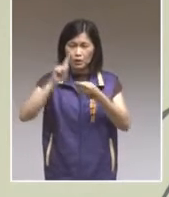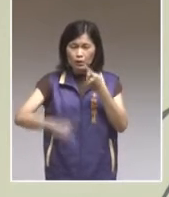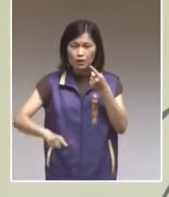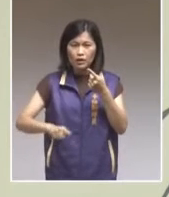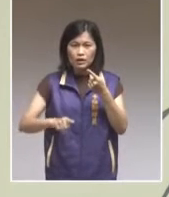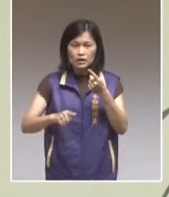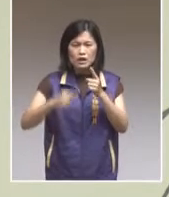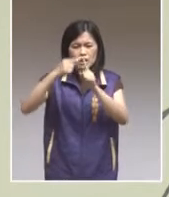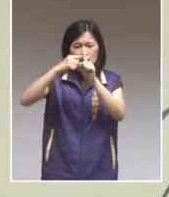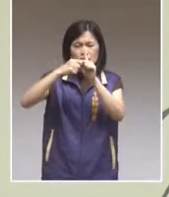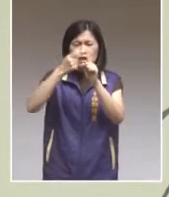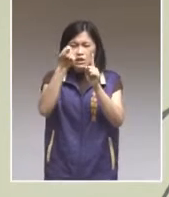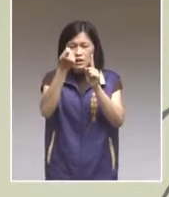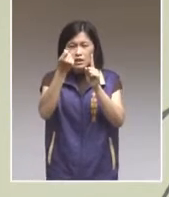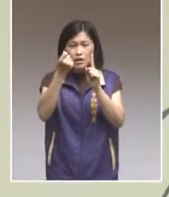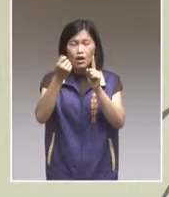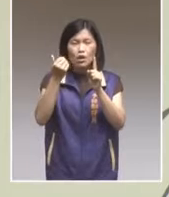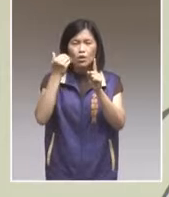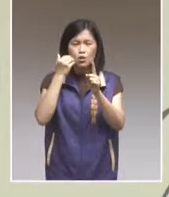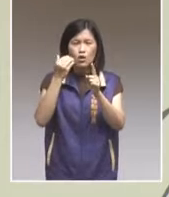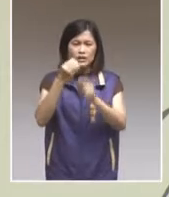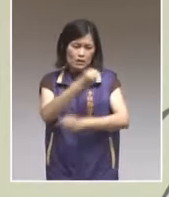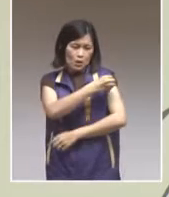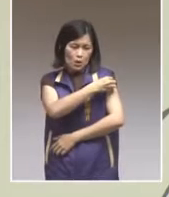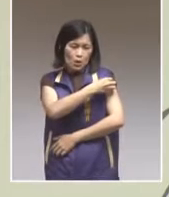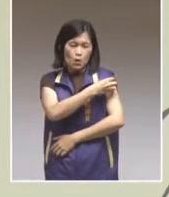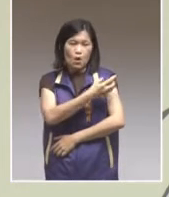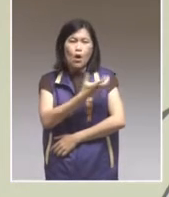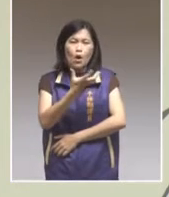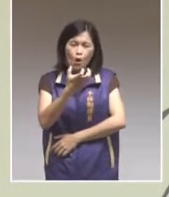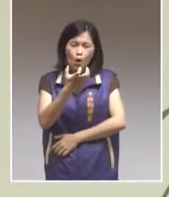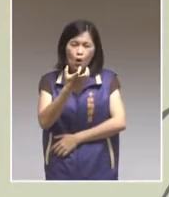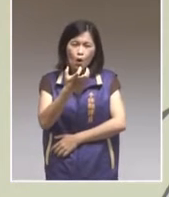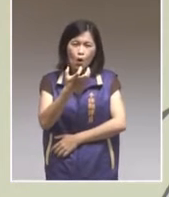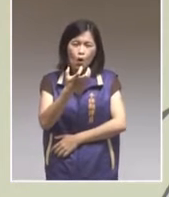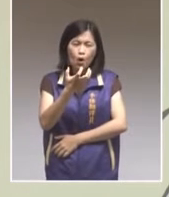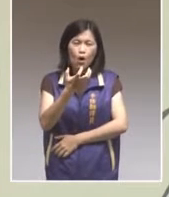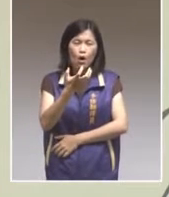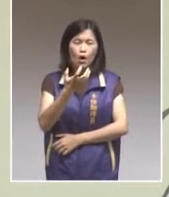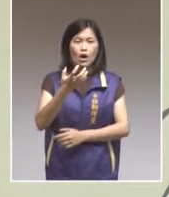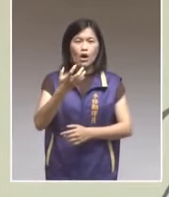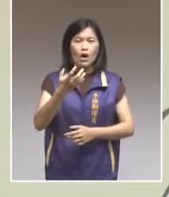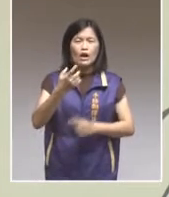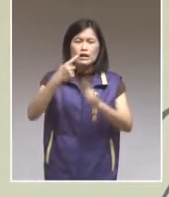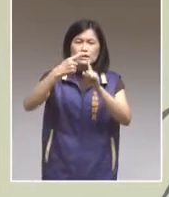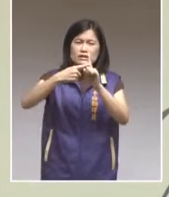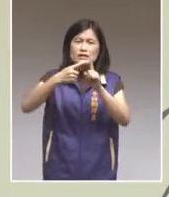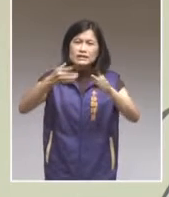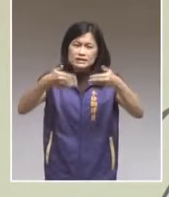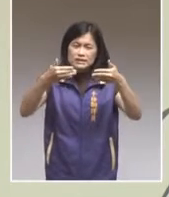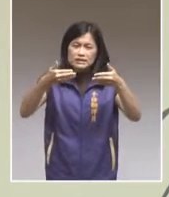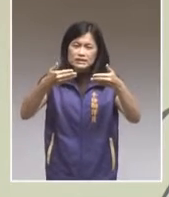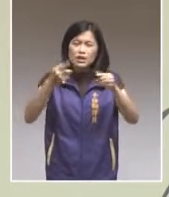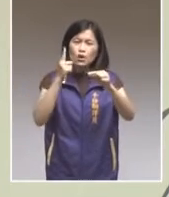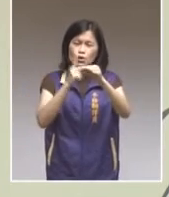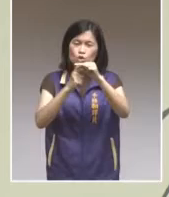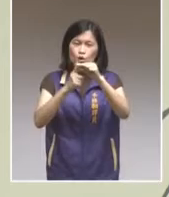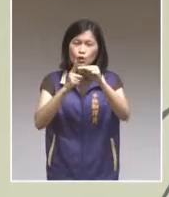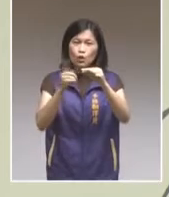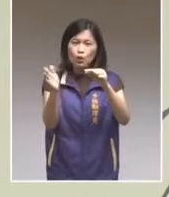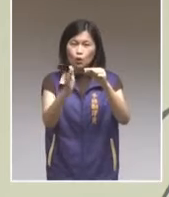那如果是局部的，大部分是注射部位的疼痛，大概是轻中度左右，所以接